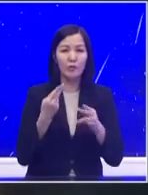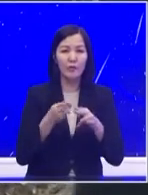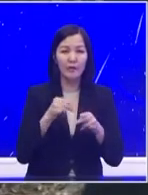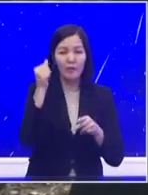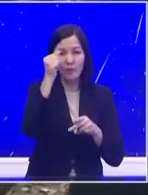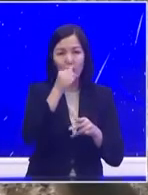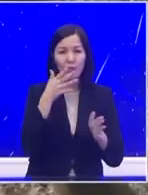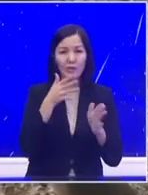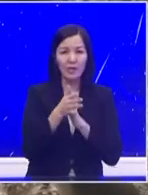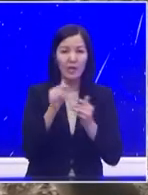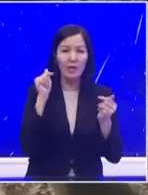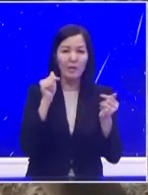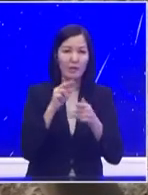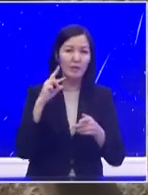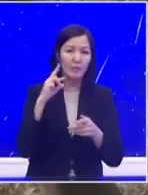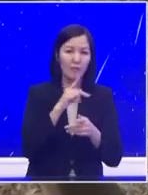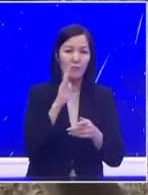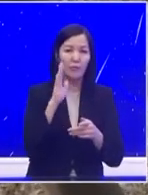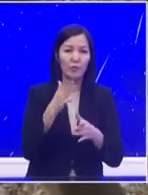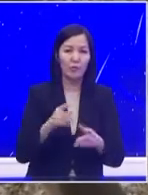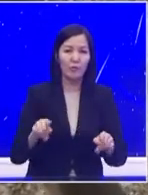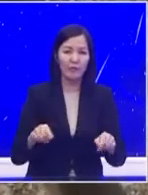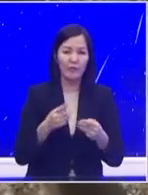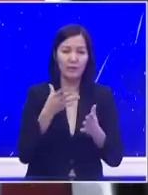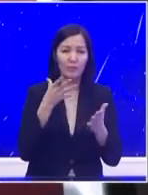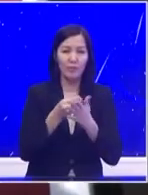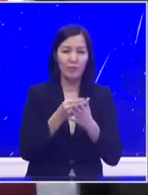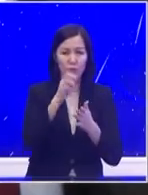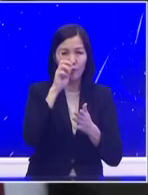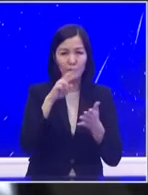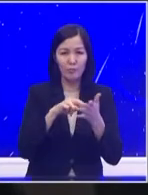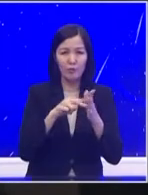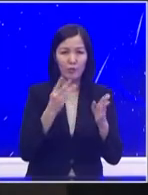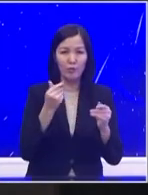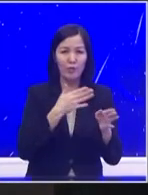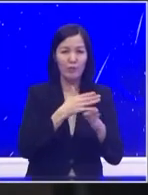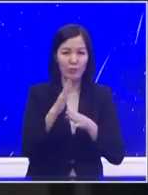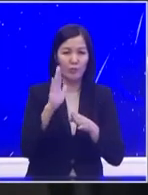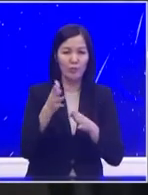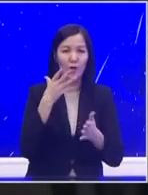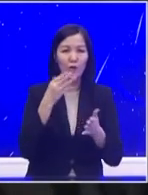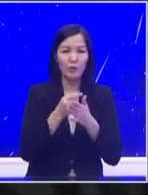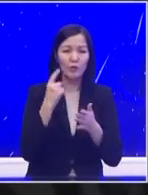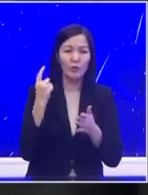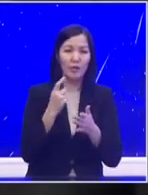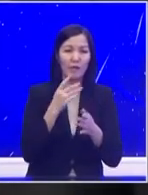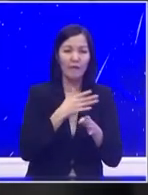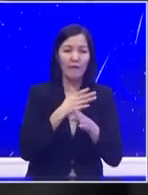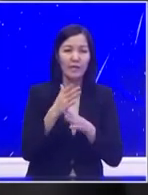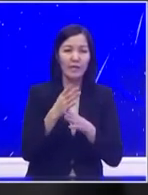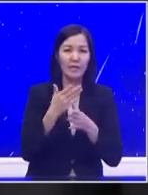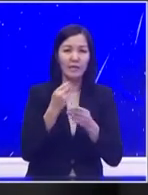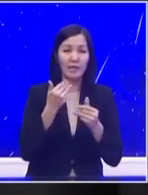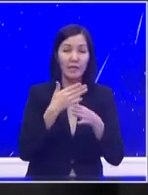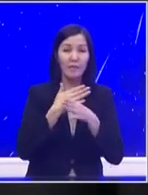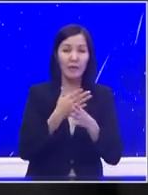все затраты на борьбу с бактериальным ожогом будут возмещены из государственного бюджета. Это значит, собственникам садов будут выделяться субсидии